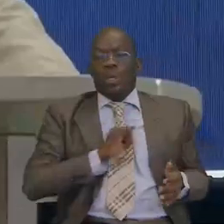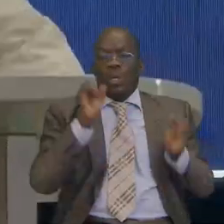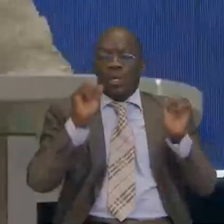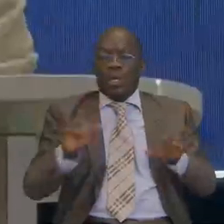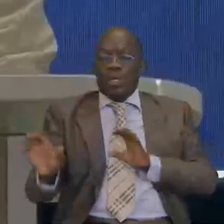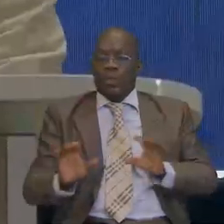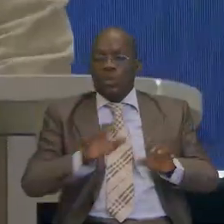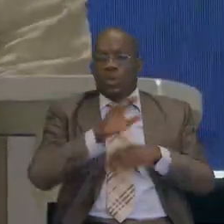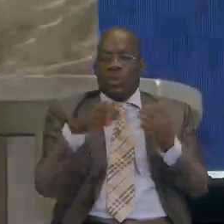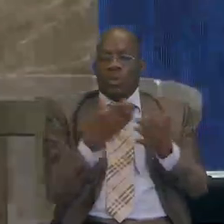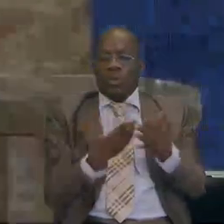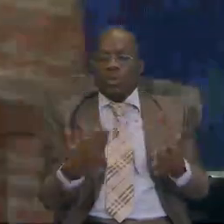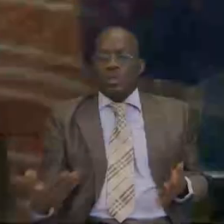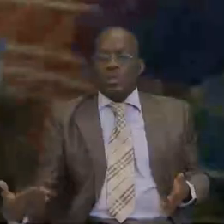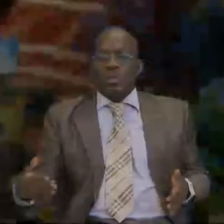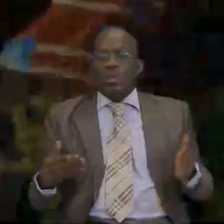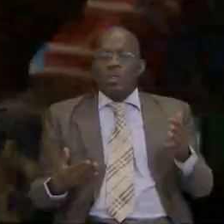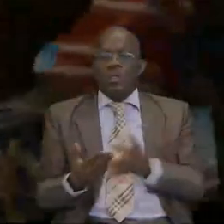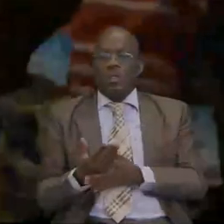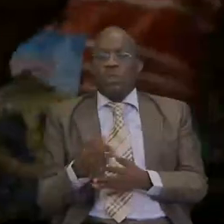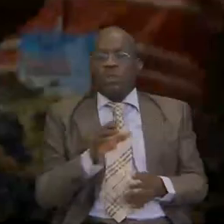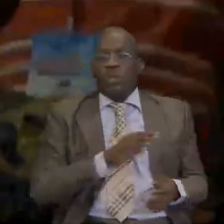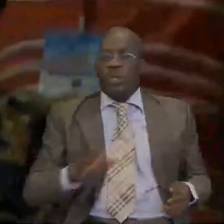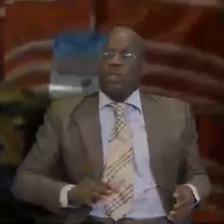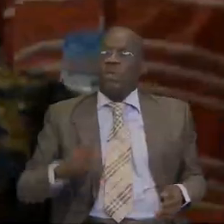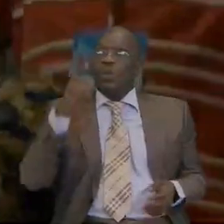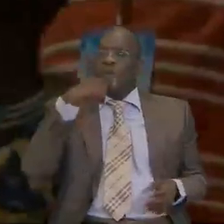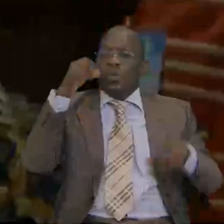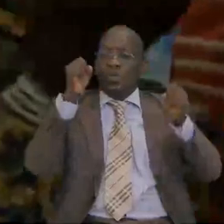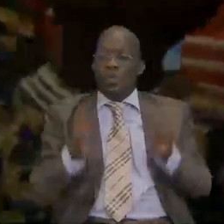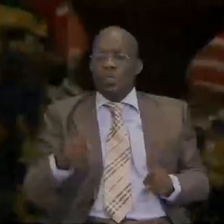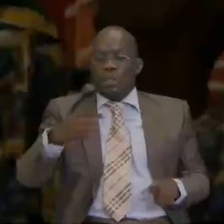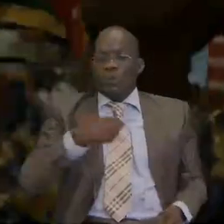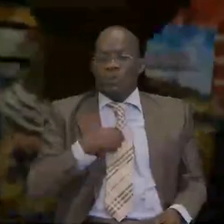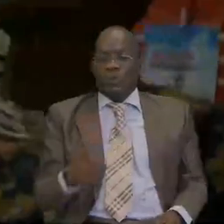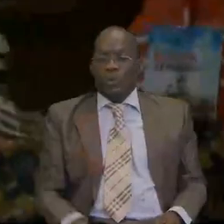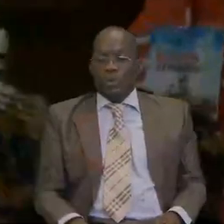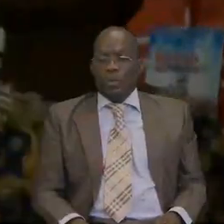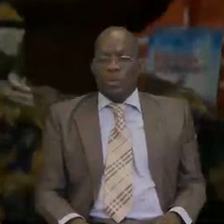Je puis tout. Par Christ qui me fortifie.